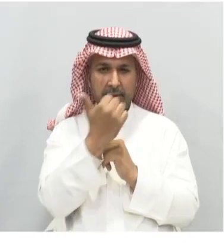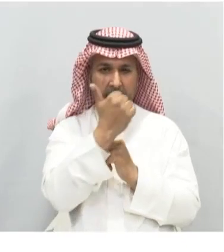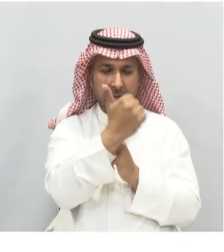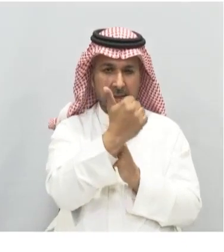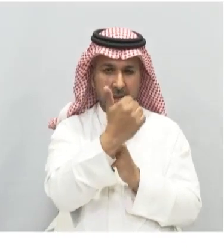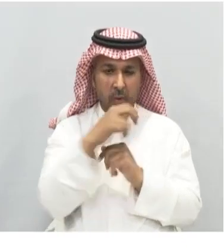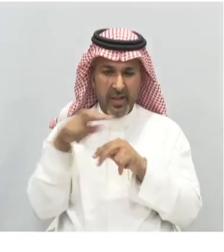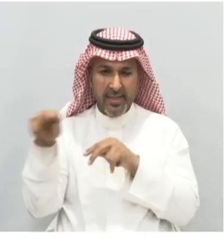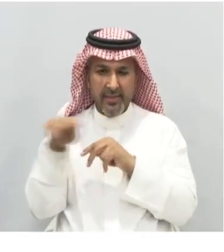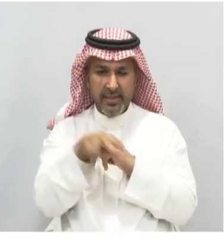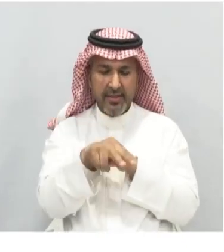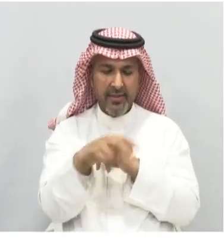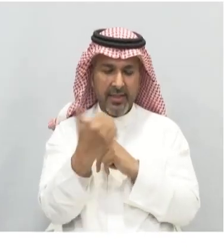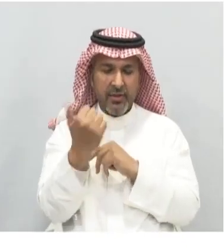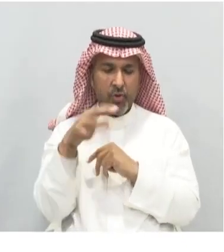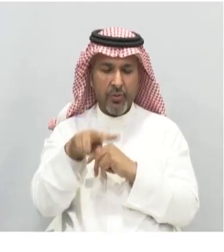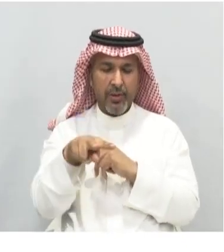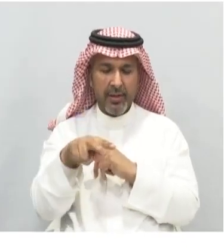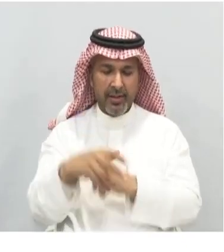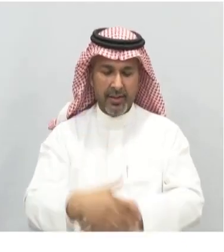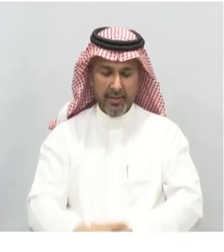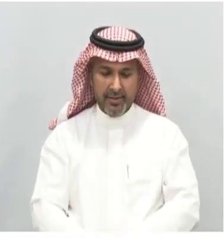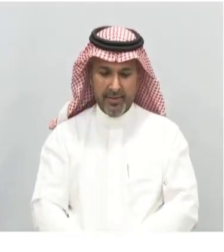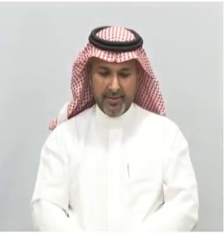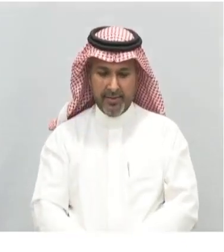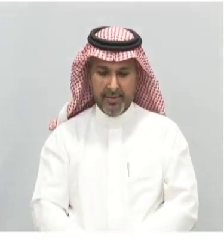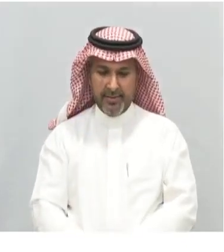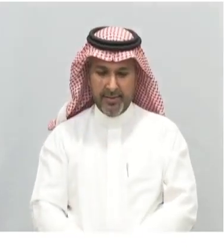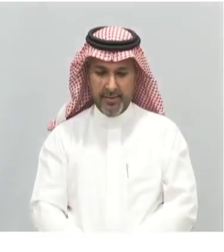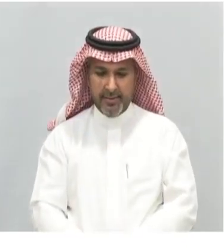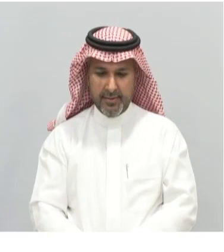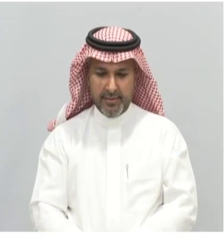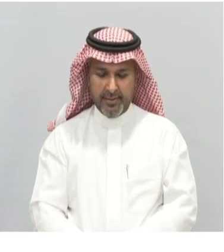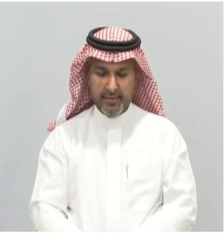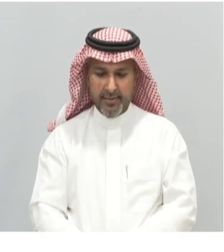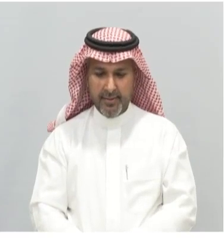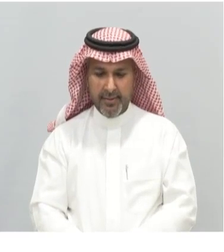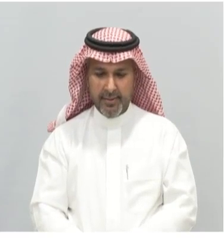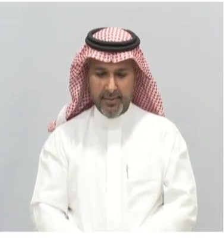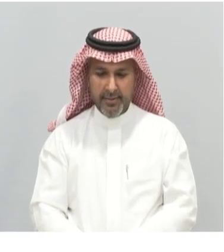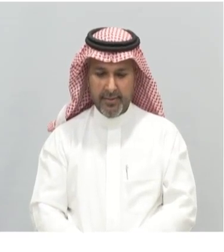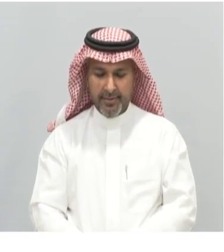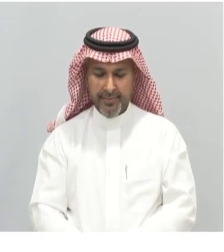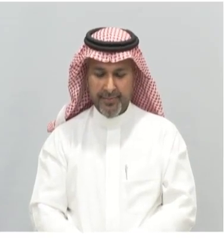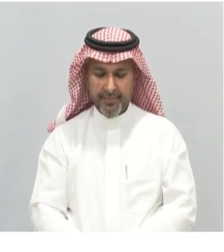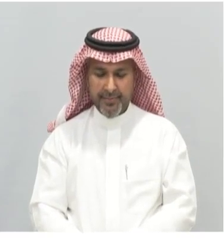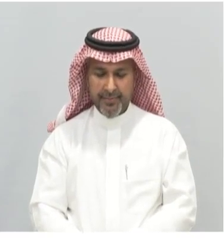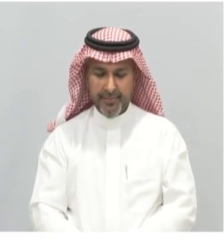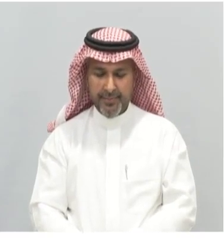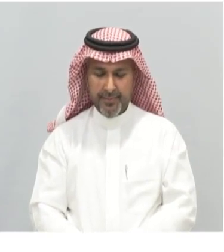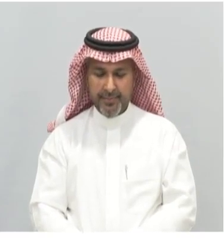600 لماذا 6 تس 6 يكون الناتج 6 وهنا صفرين في